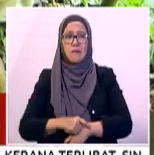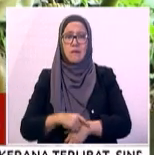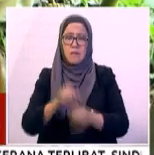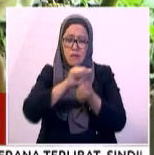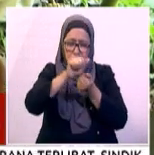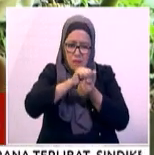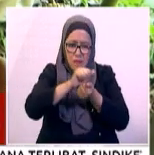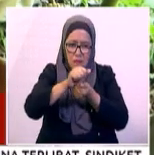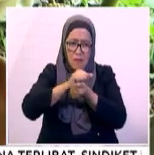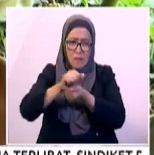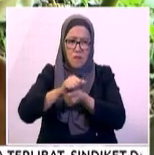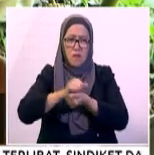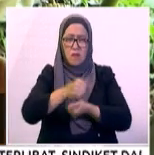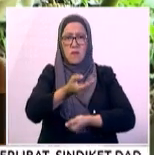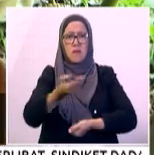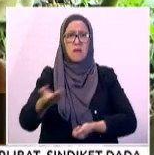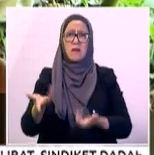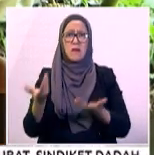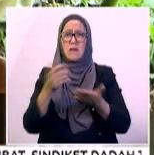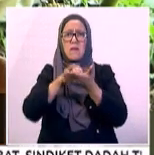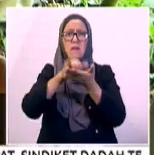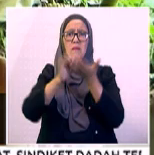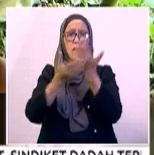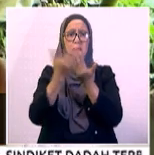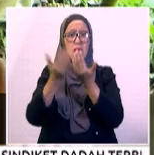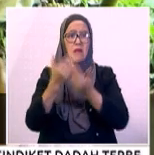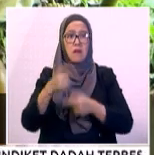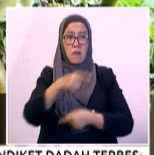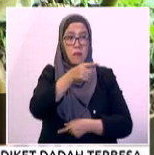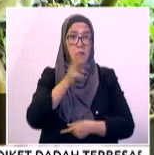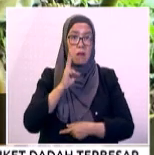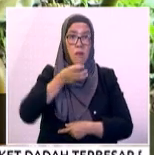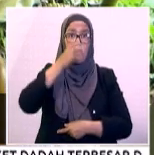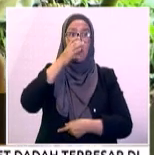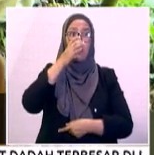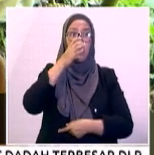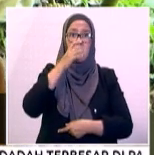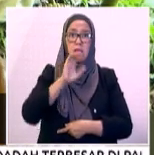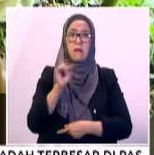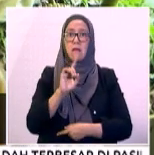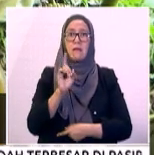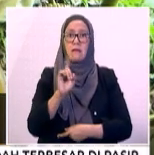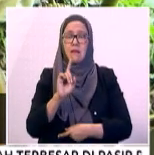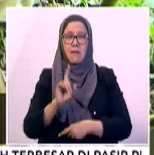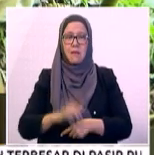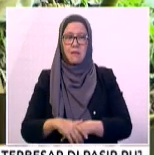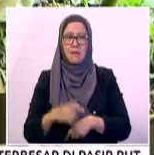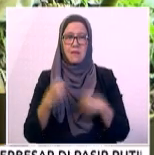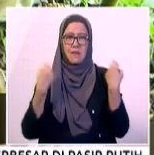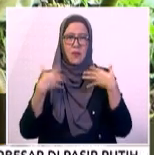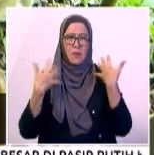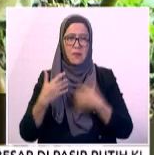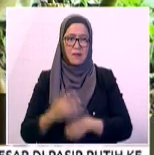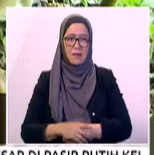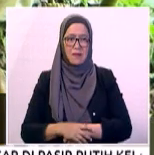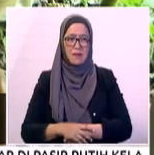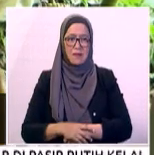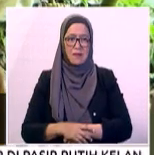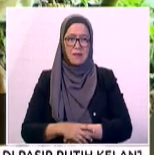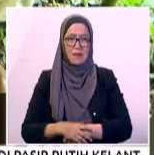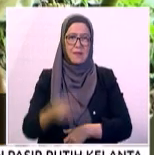apa semua. Senang lah. Senang saja lah. Tapi air ni kita tak minum eh? Tak minum. Air ni tak minum. Takut lah.